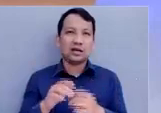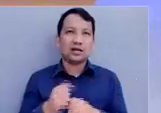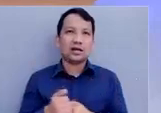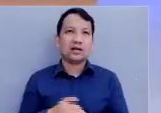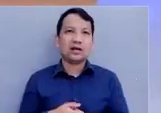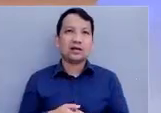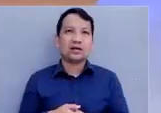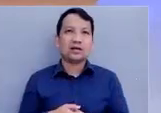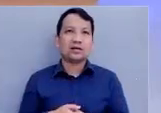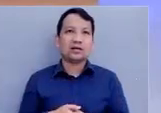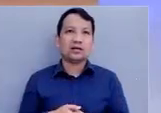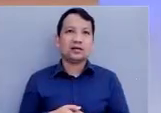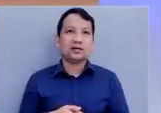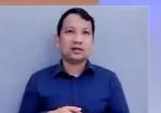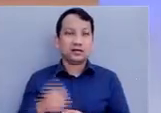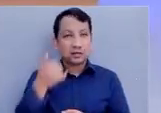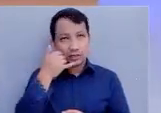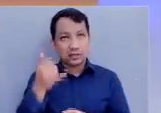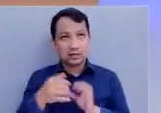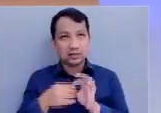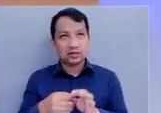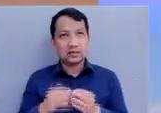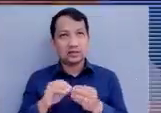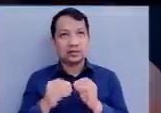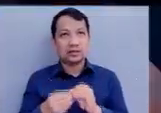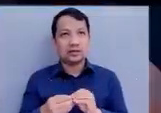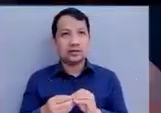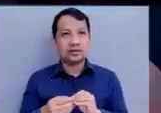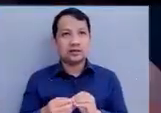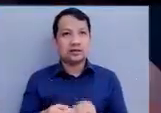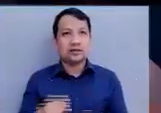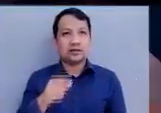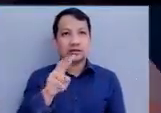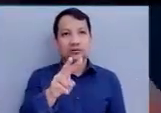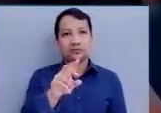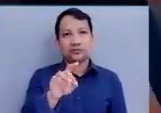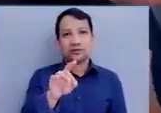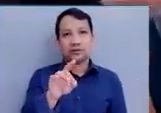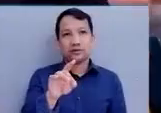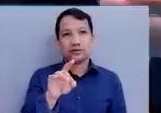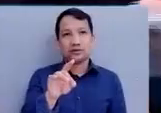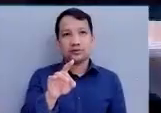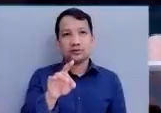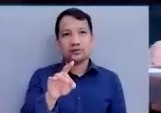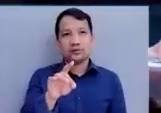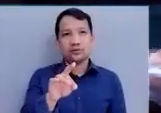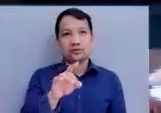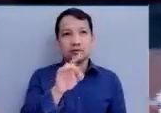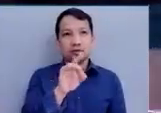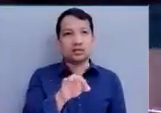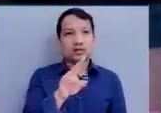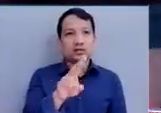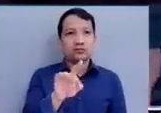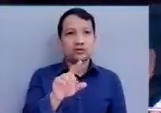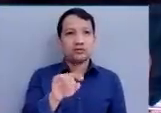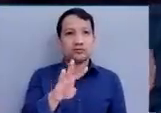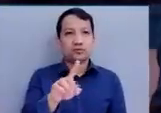ah makakatawag po kayo sa telepono number 281 or rather 8281